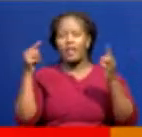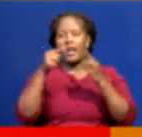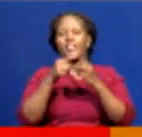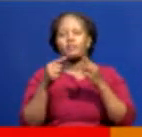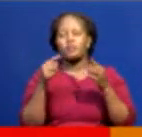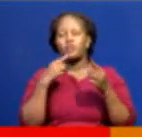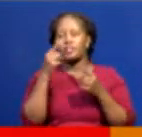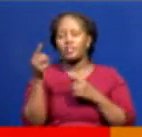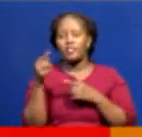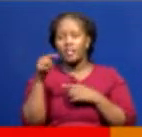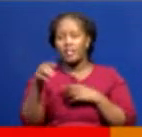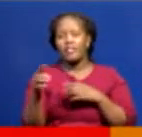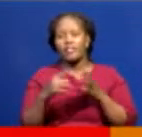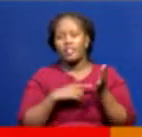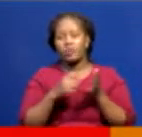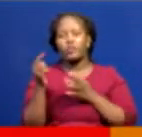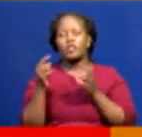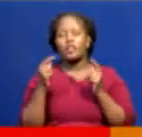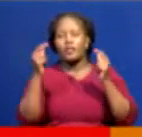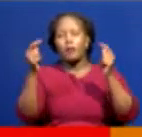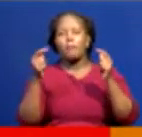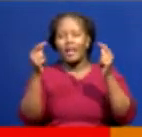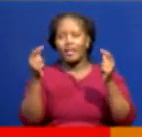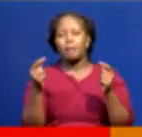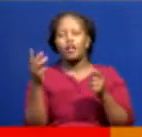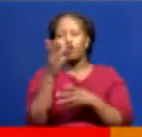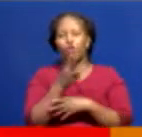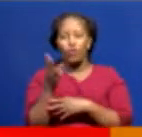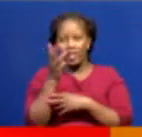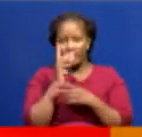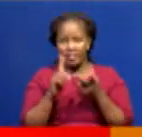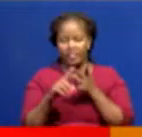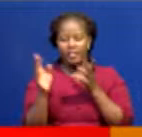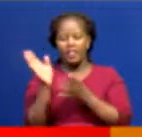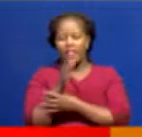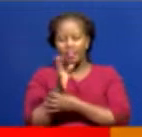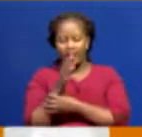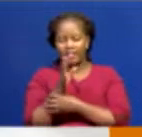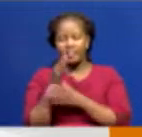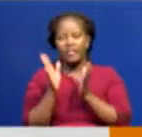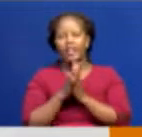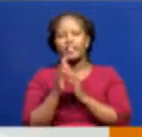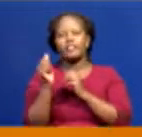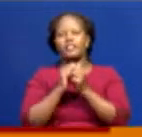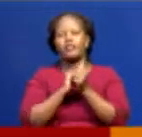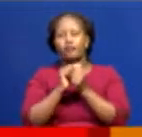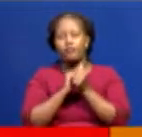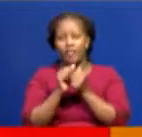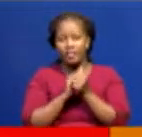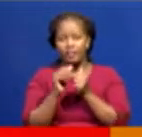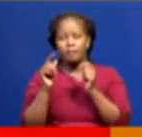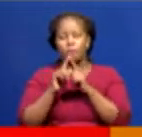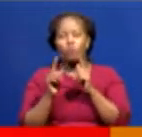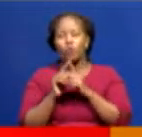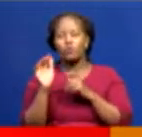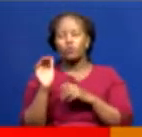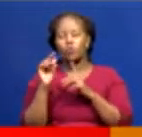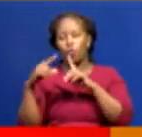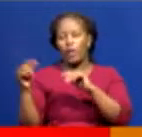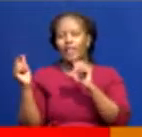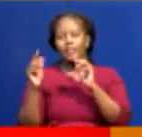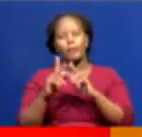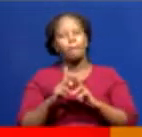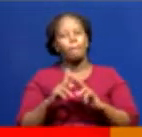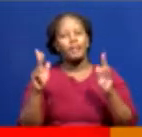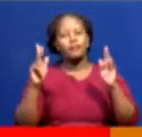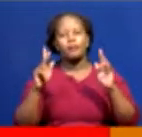kwamba wiki hii maandamano yatakuwa siku ya Jumatano, Alhamisi na Ijumaa. Na wito tu ni ya kwamba amani izidi